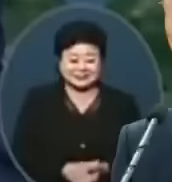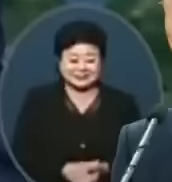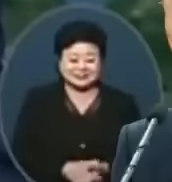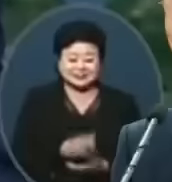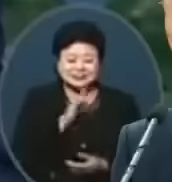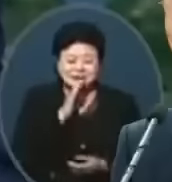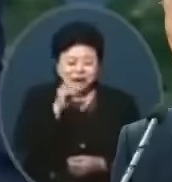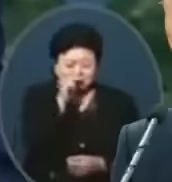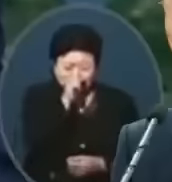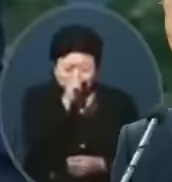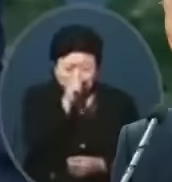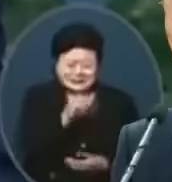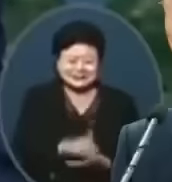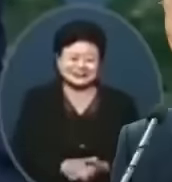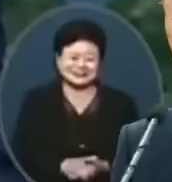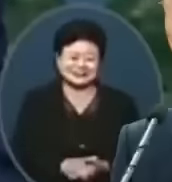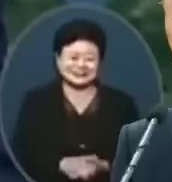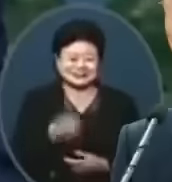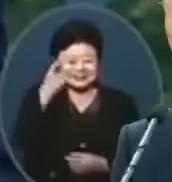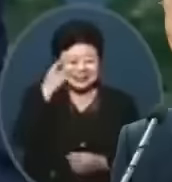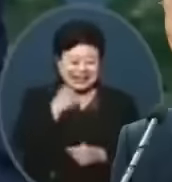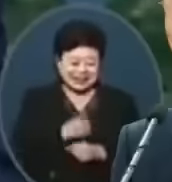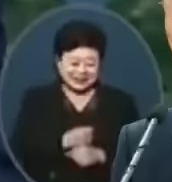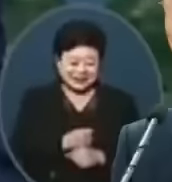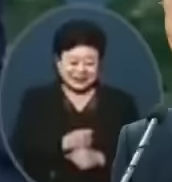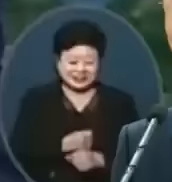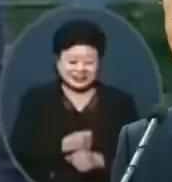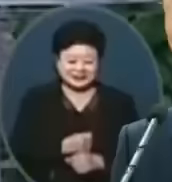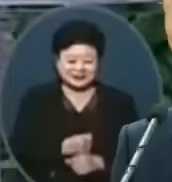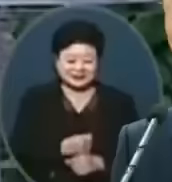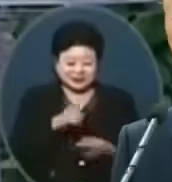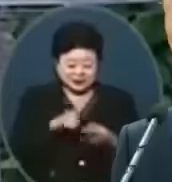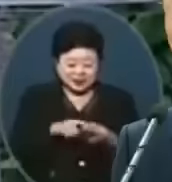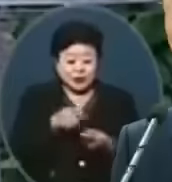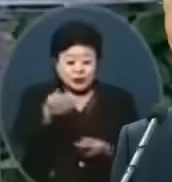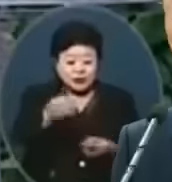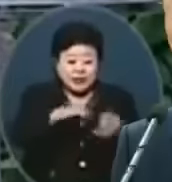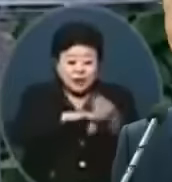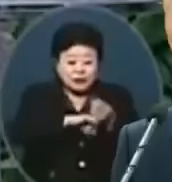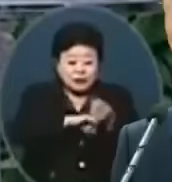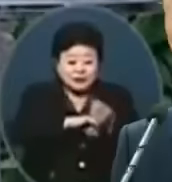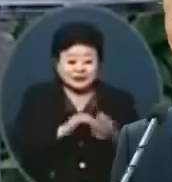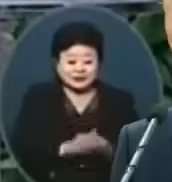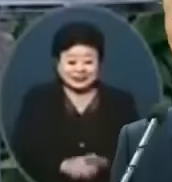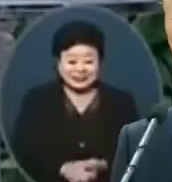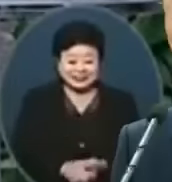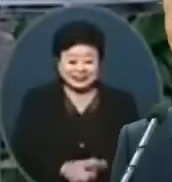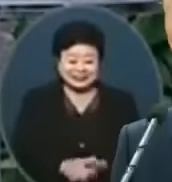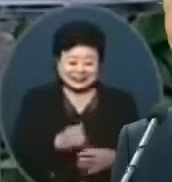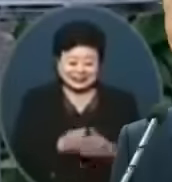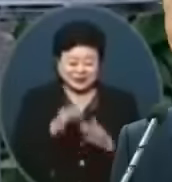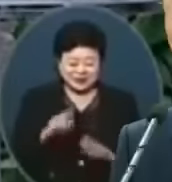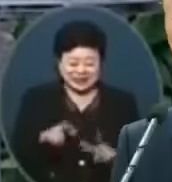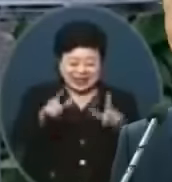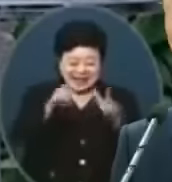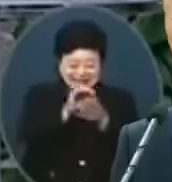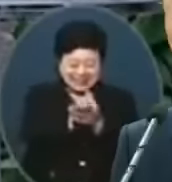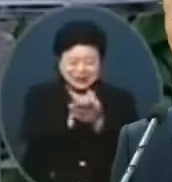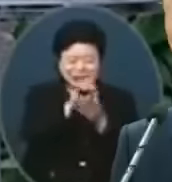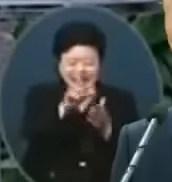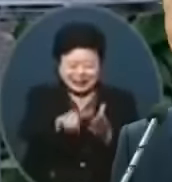얼마나 좋겠냐 그렇게 생각하는데, 성경은 그렇게 하겠다고 말했었습니다. 그러므로 오늘날 우리가 기도할